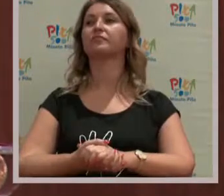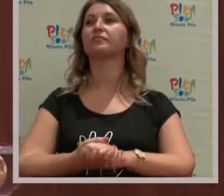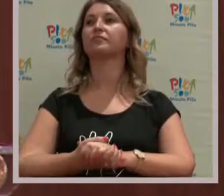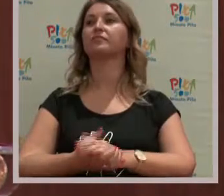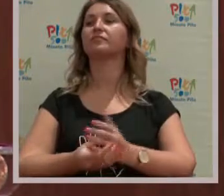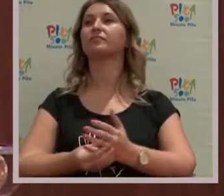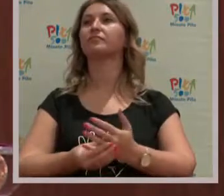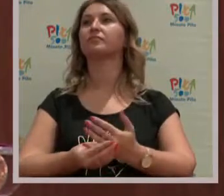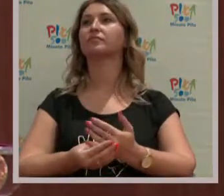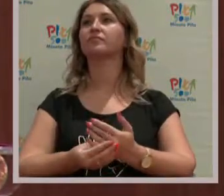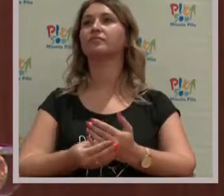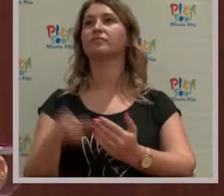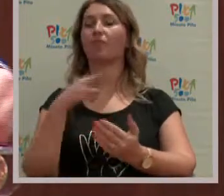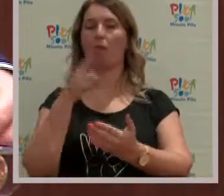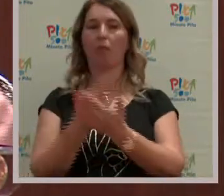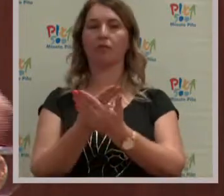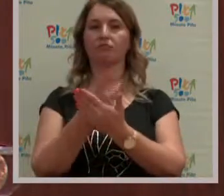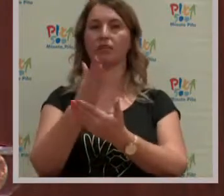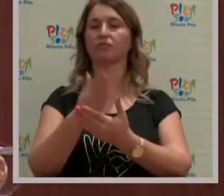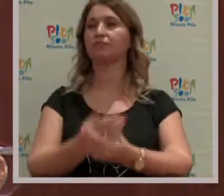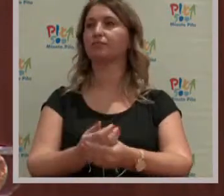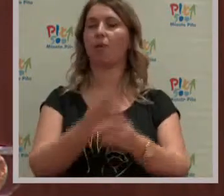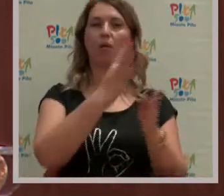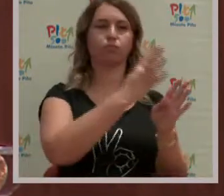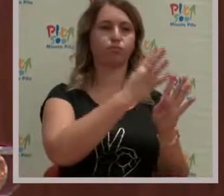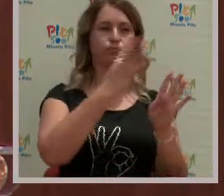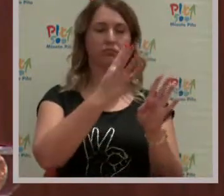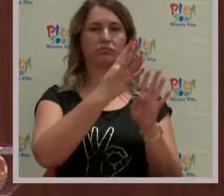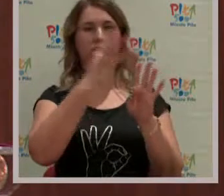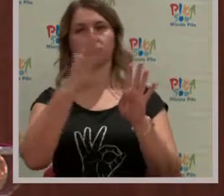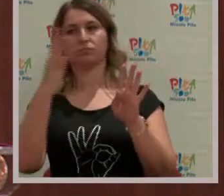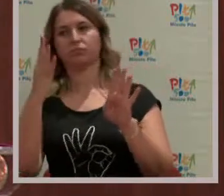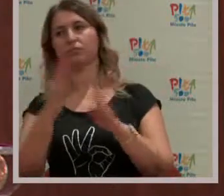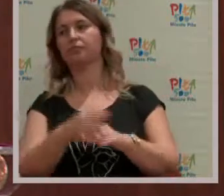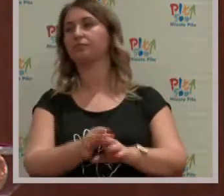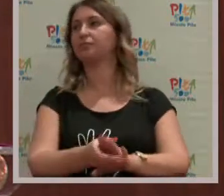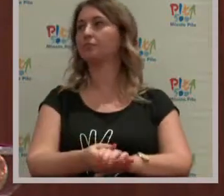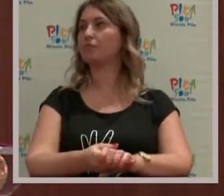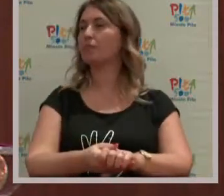odpowiedzi najpierw na te pytania, które może tak od końca się pojawiały.